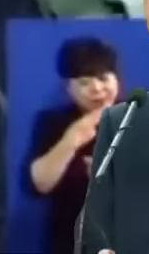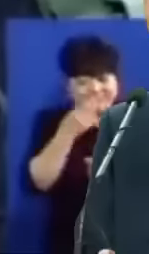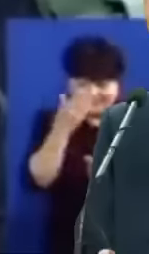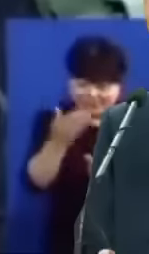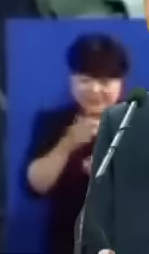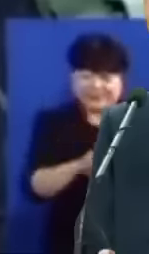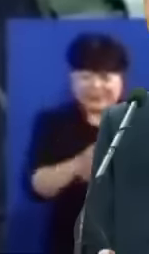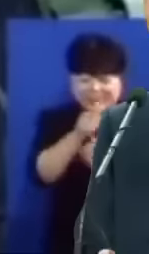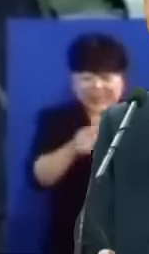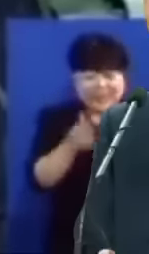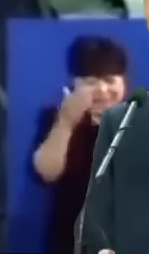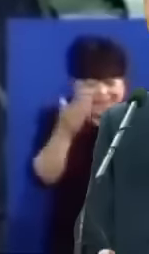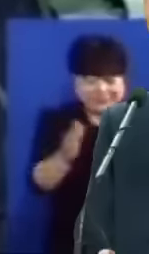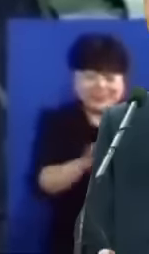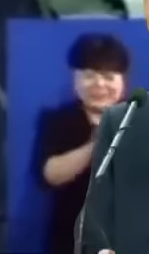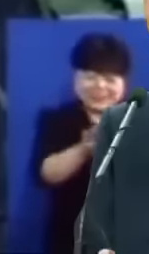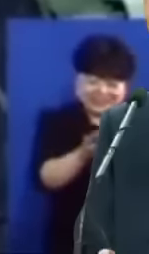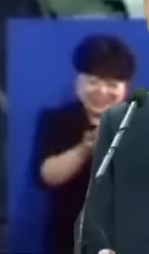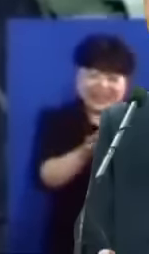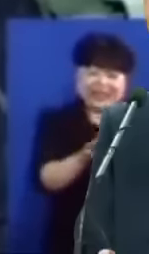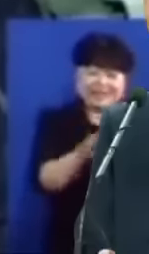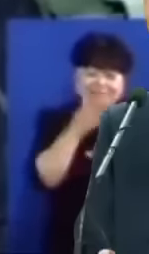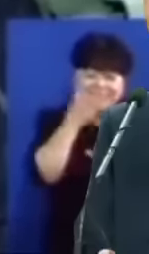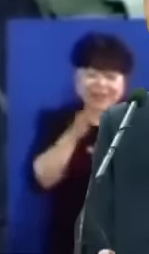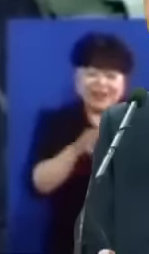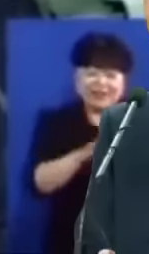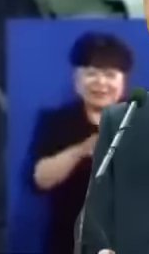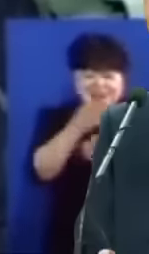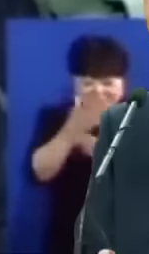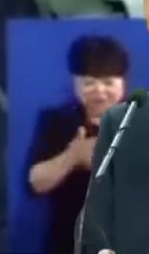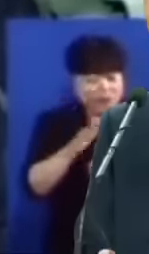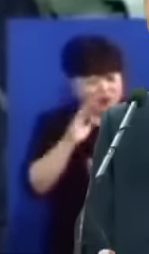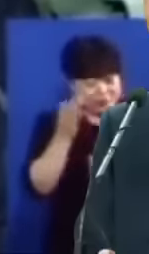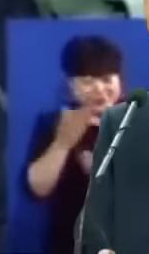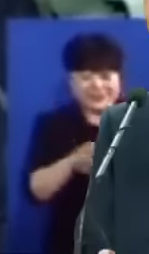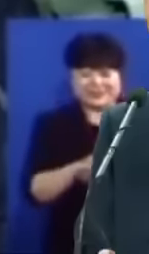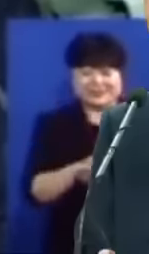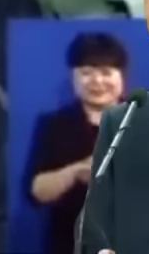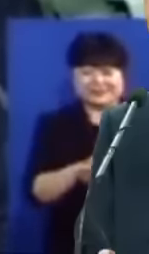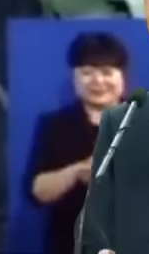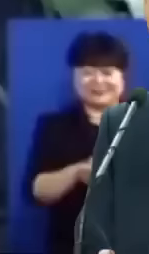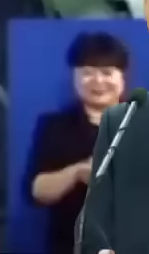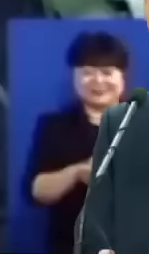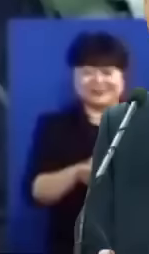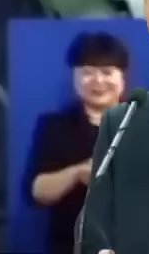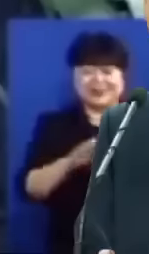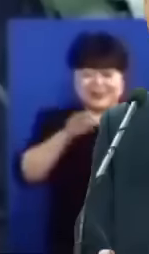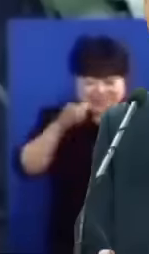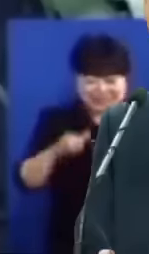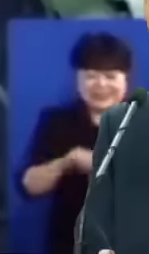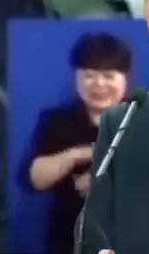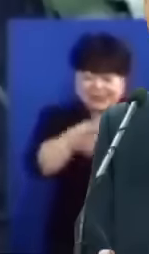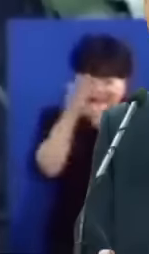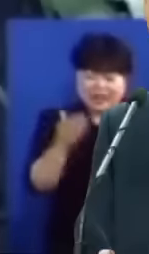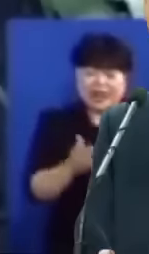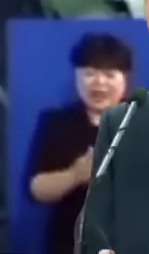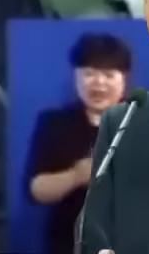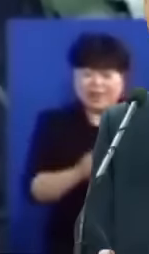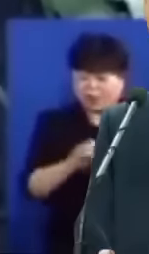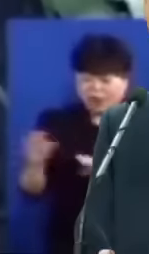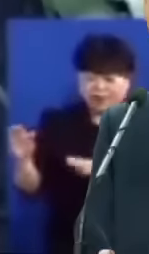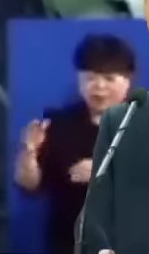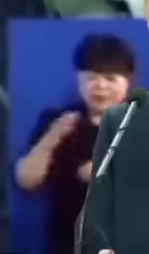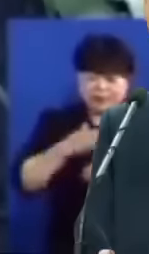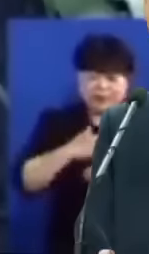여러분 하나님을 사랑할 수 있고 하나님의 사랑을 받을 수가 있는 것입니다. 우리가 세상 다 날 버리고